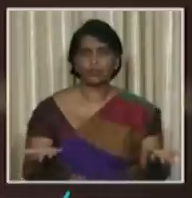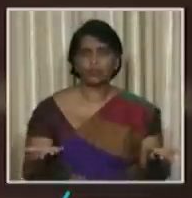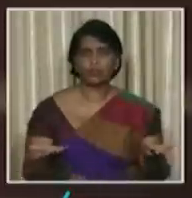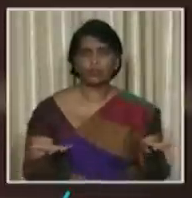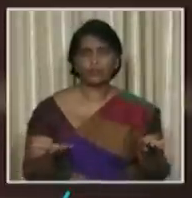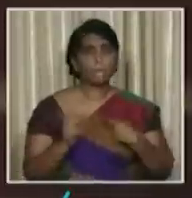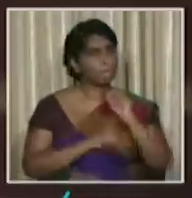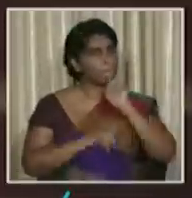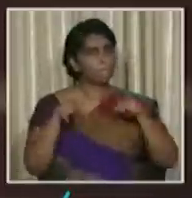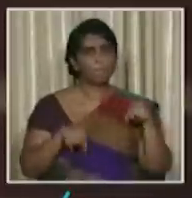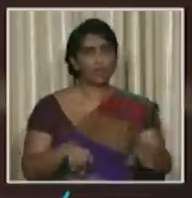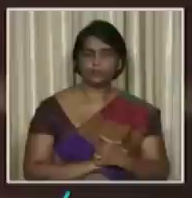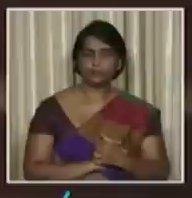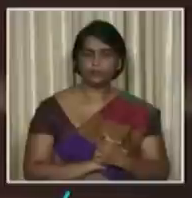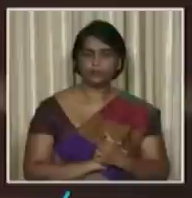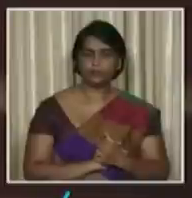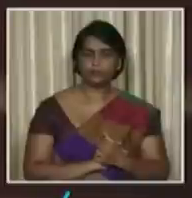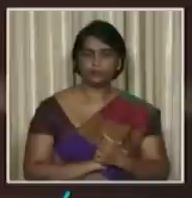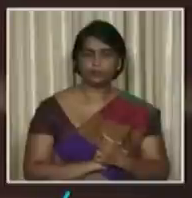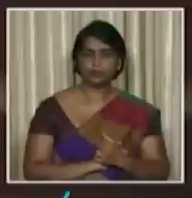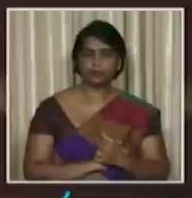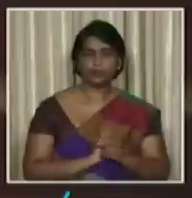අදිසිය මේක පාර්ලිමේන්තුව මේක